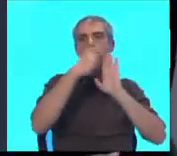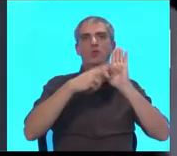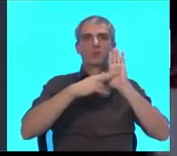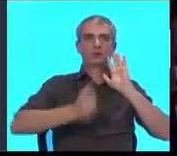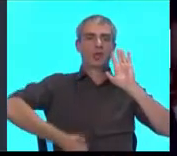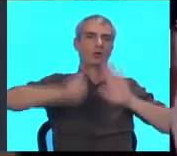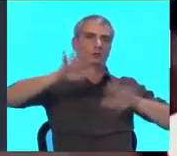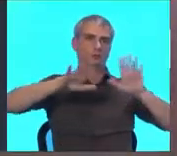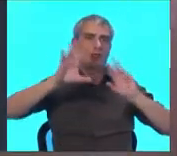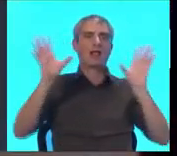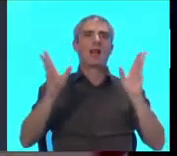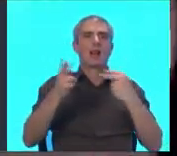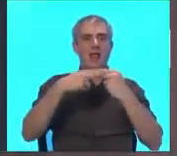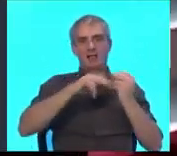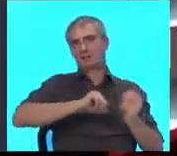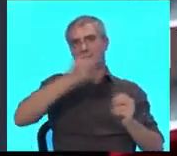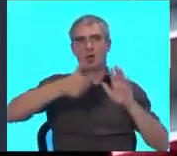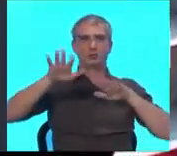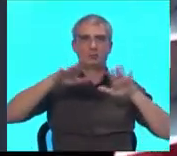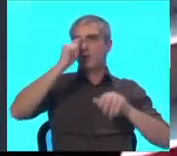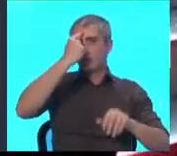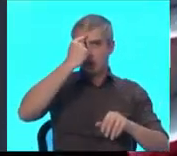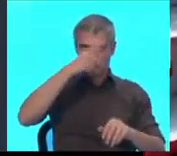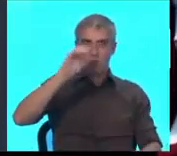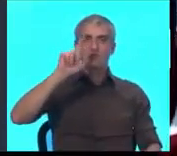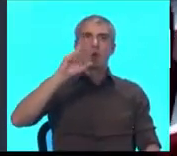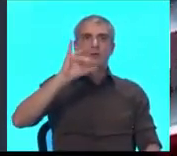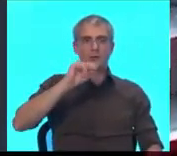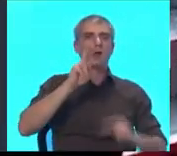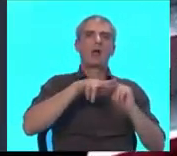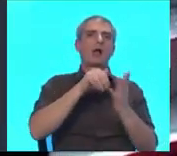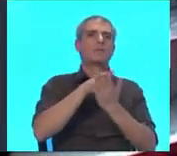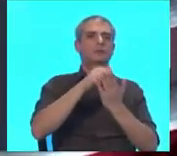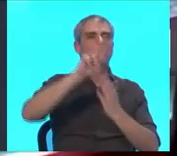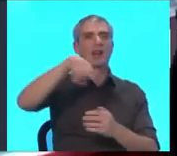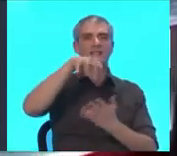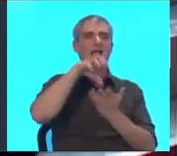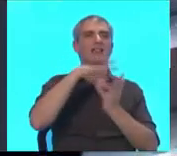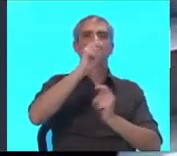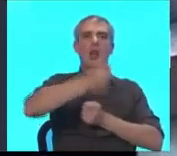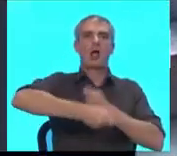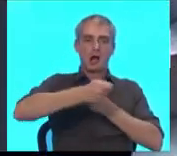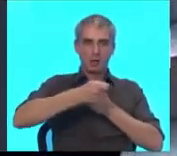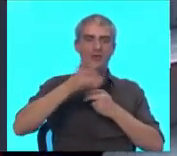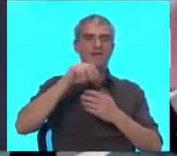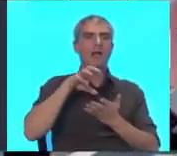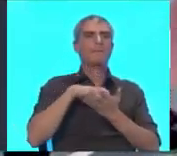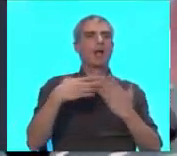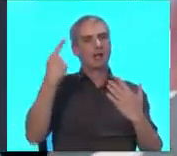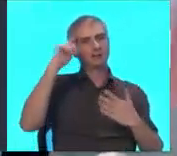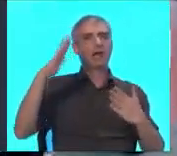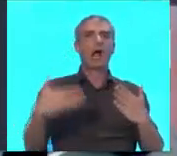נתניהו לצד מקבילו ראש ממשלת הודו, מודי. משם המשיך לסייר באתר חקלאות וגם במרכז חדשנות,